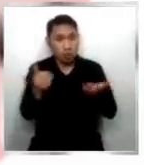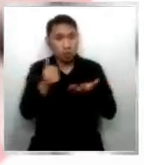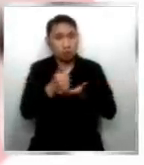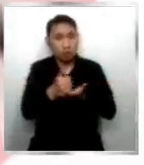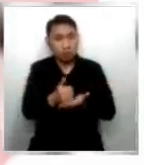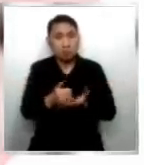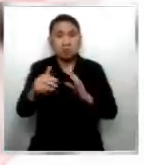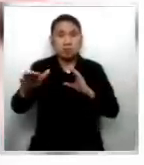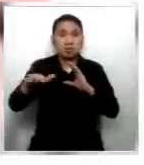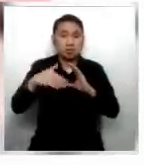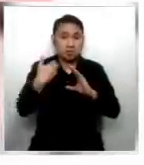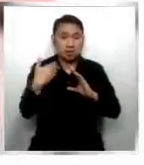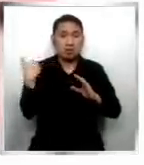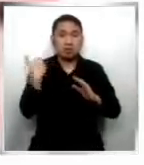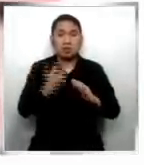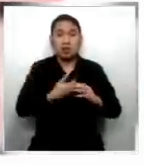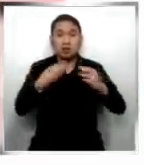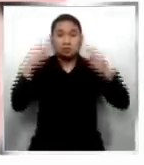official website,